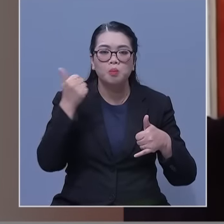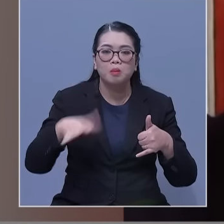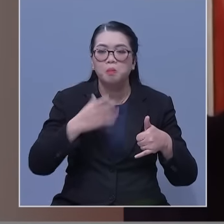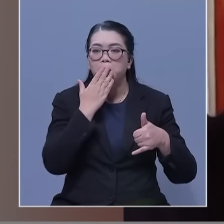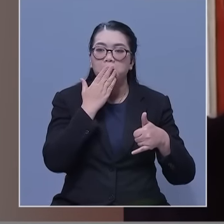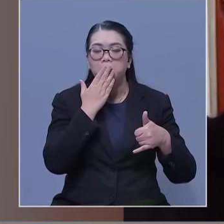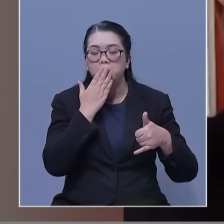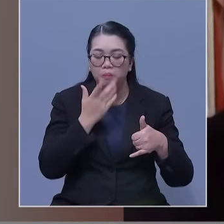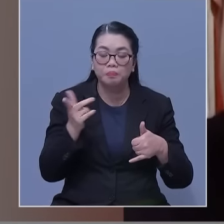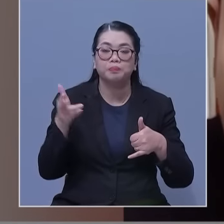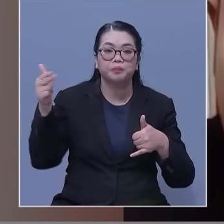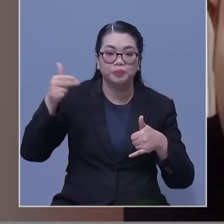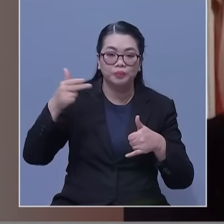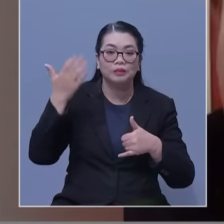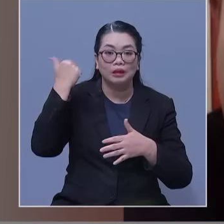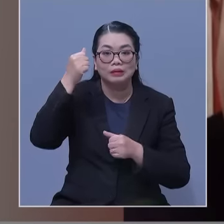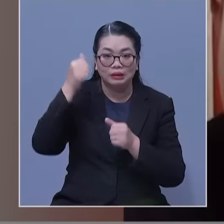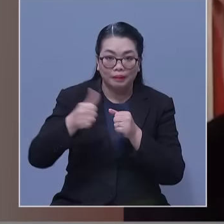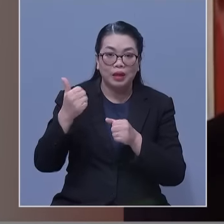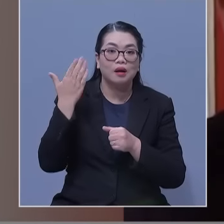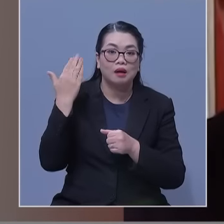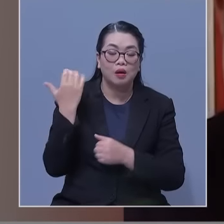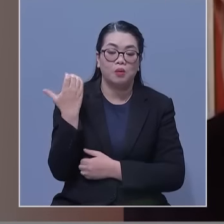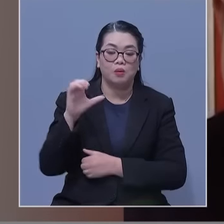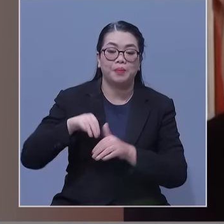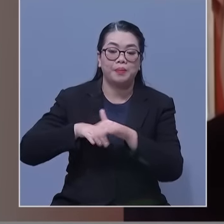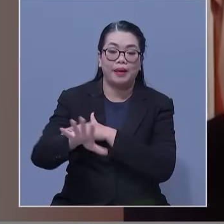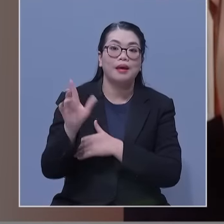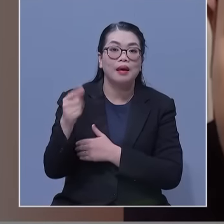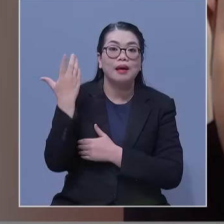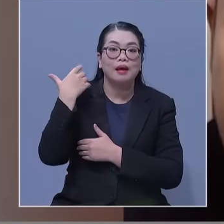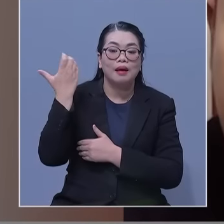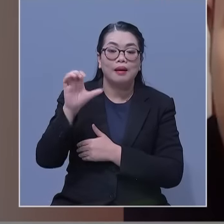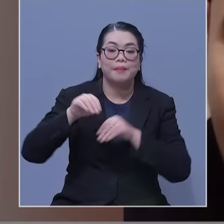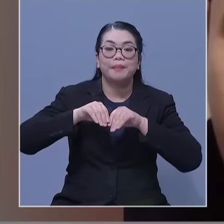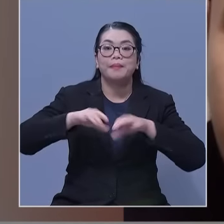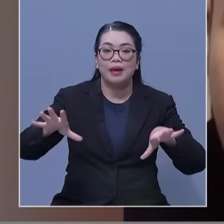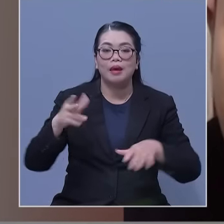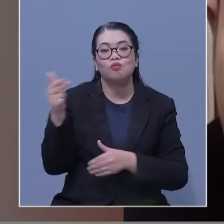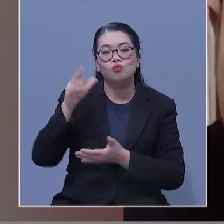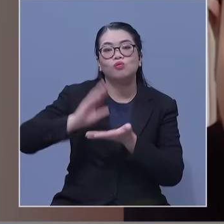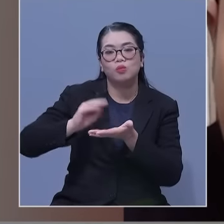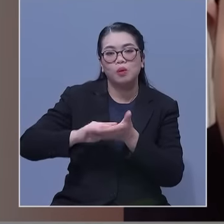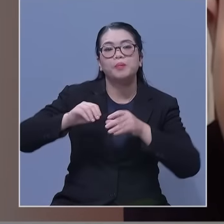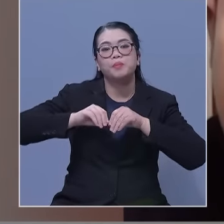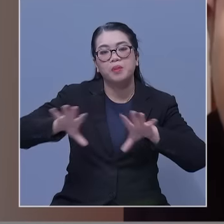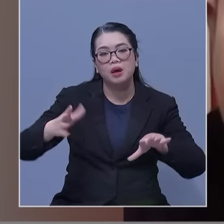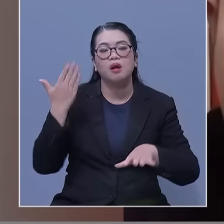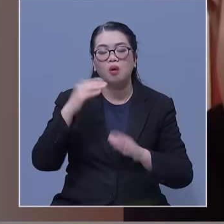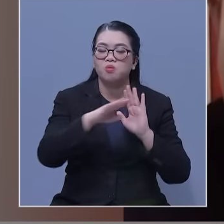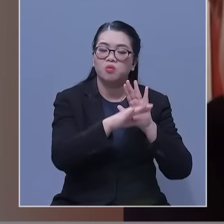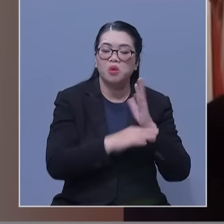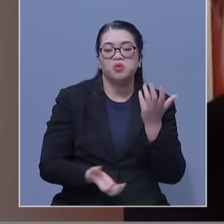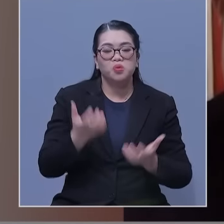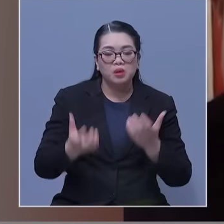ได้แล้วเนี่ยคลิปที่คุณผู้ชมดูอยู่ถ้ายังจำกันได้นะก่อนหน้านี้ที่หลบหนีไปได้เสียแป้งก็มีการอัดคลิปแล้วก็มาสะท้อนเนี่ยกระบวนการ